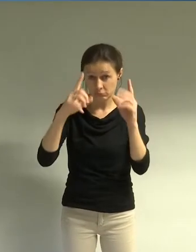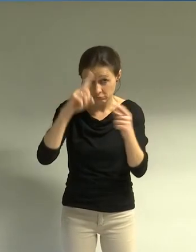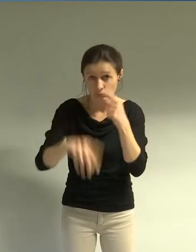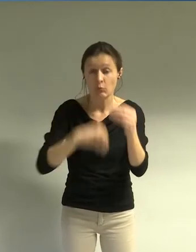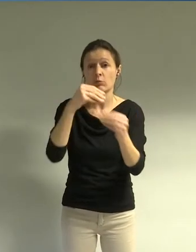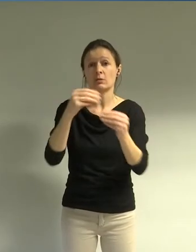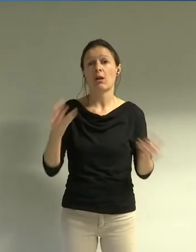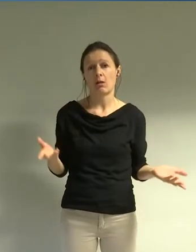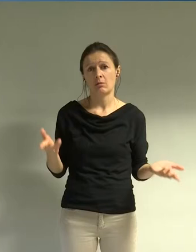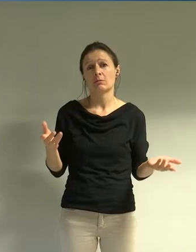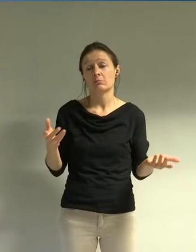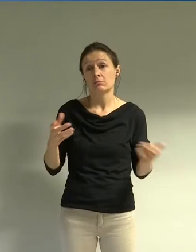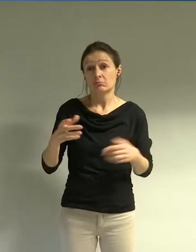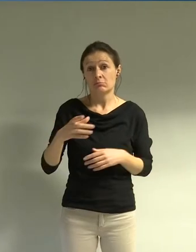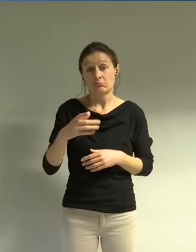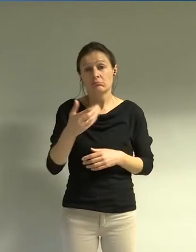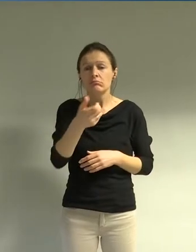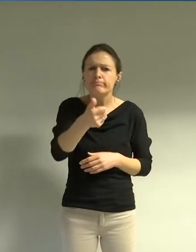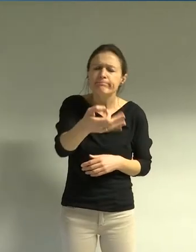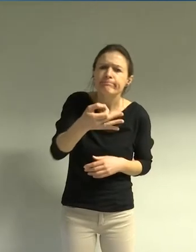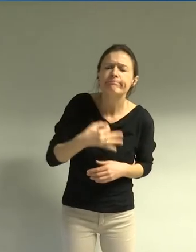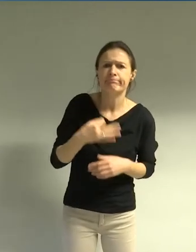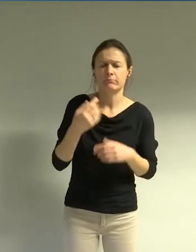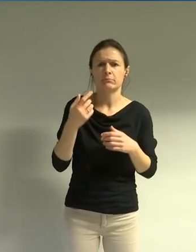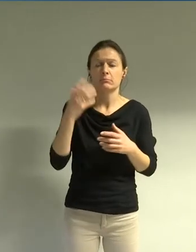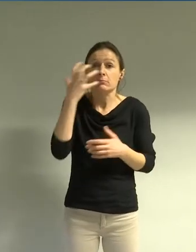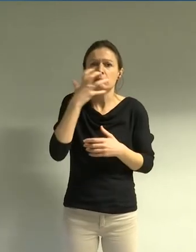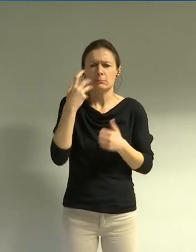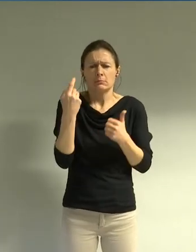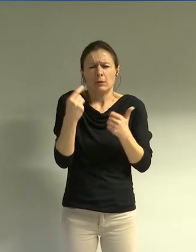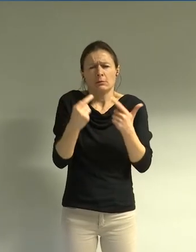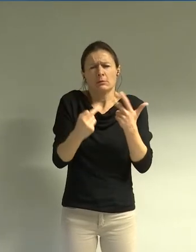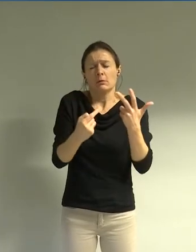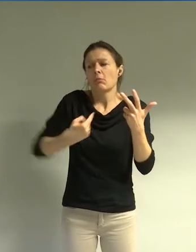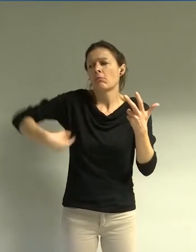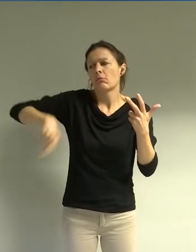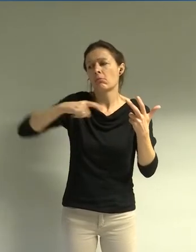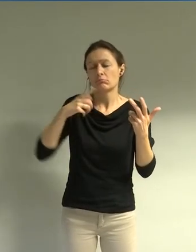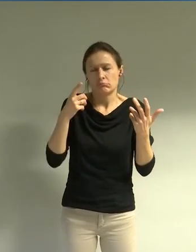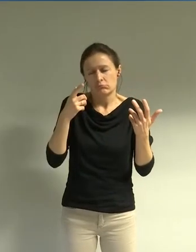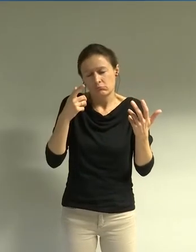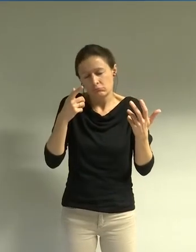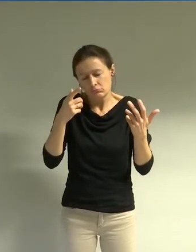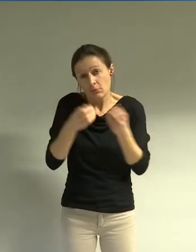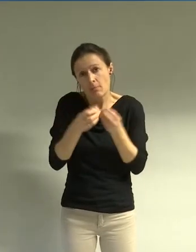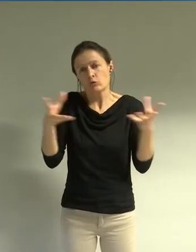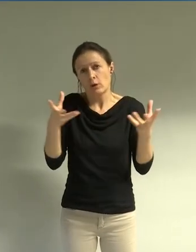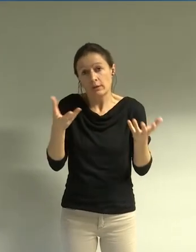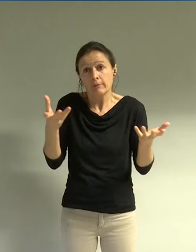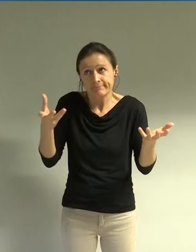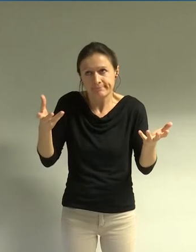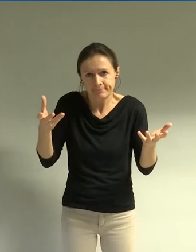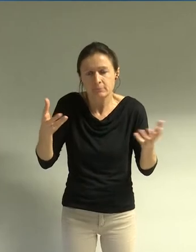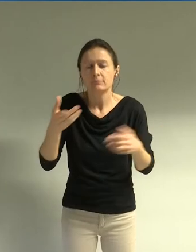une liste d'affirmations pour la plupart largement partagé je me suis demandé tout à l'heure pendant votre exposé magistral